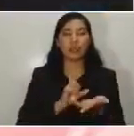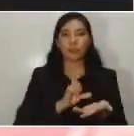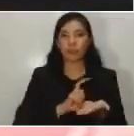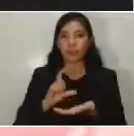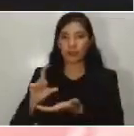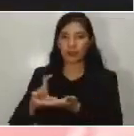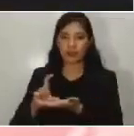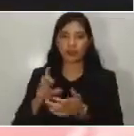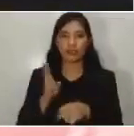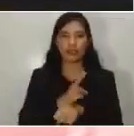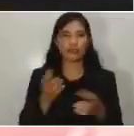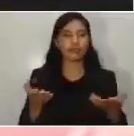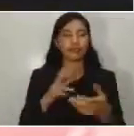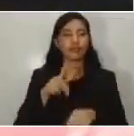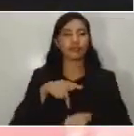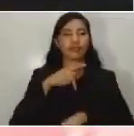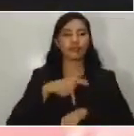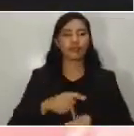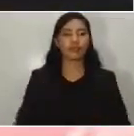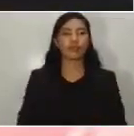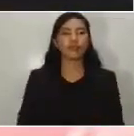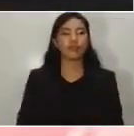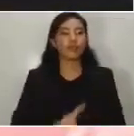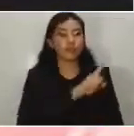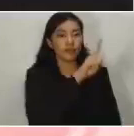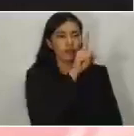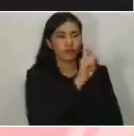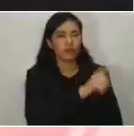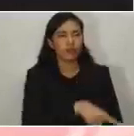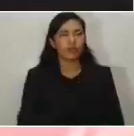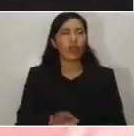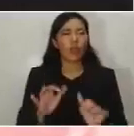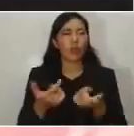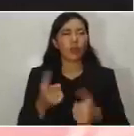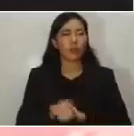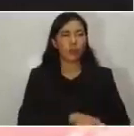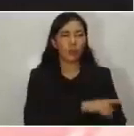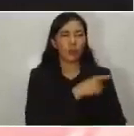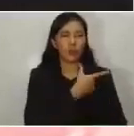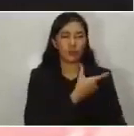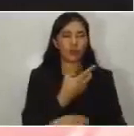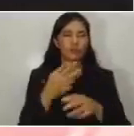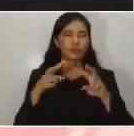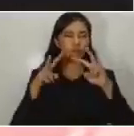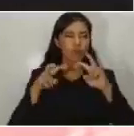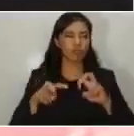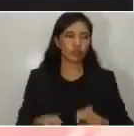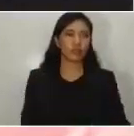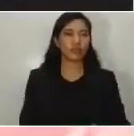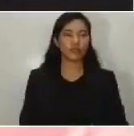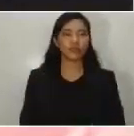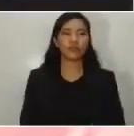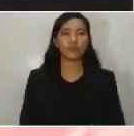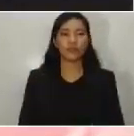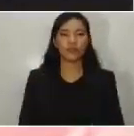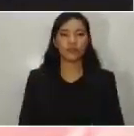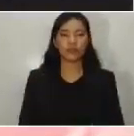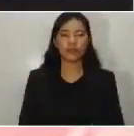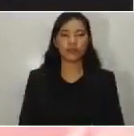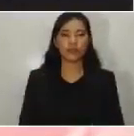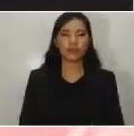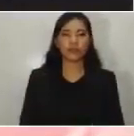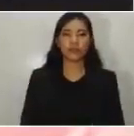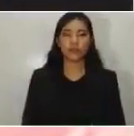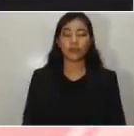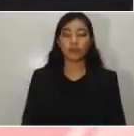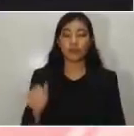ganung probably mga studies, may changes po ba pagdating dun sa kumbaga EUA nito pong mga bakuna ito kapag nag-mix and match ng mga bakuna